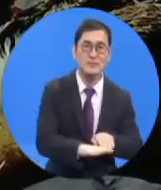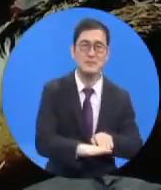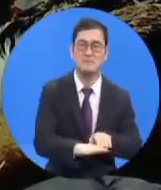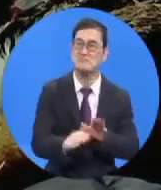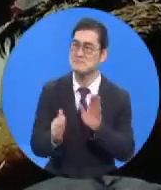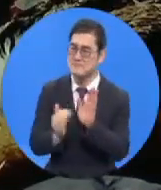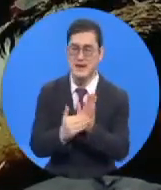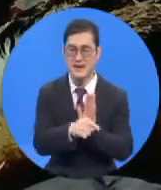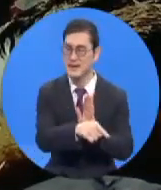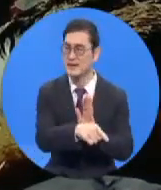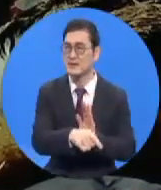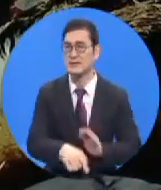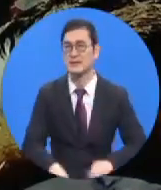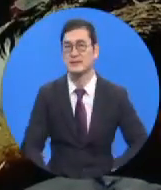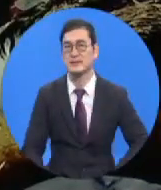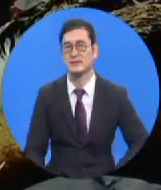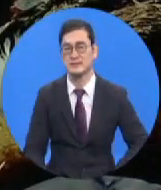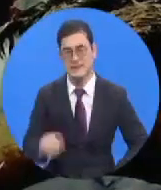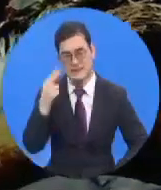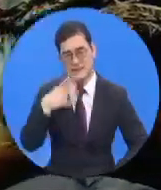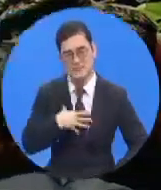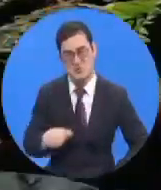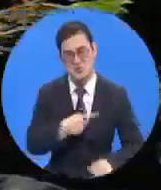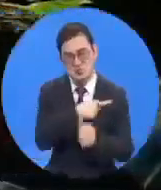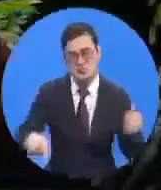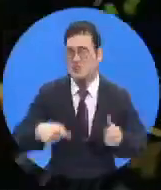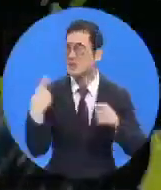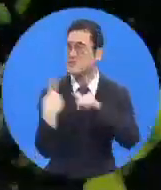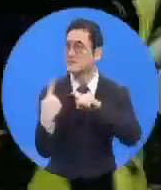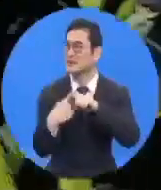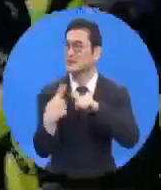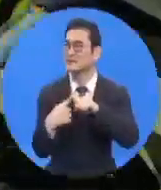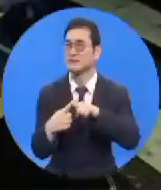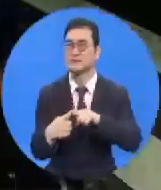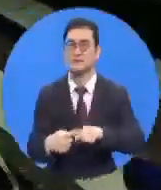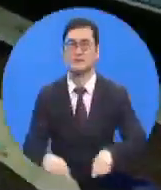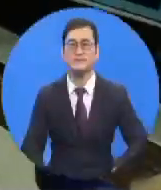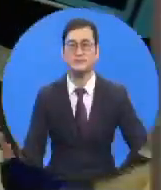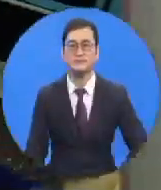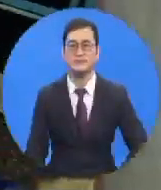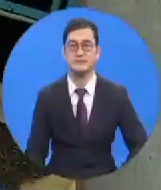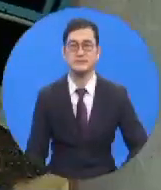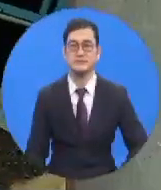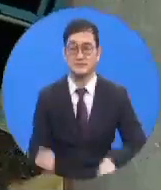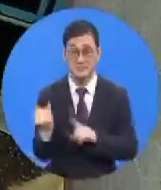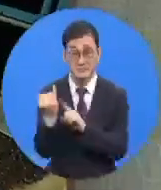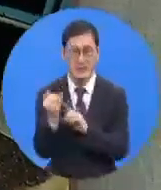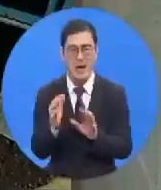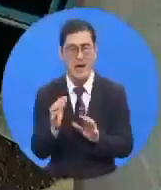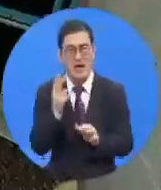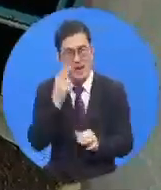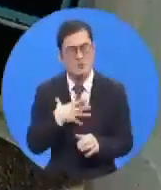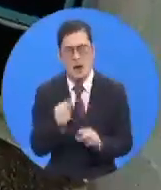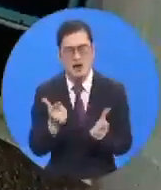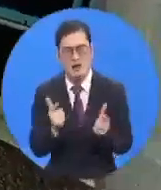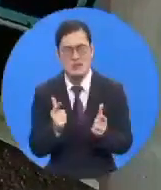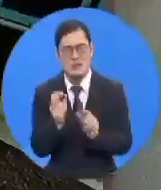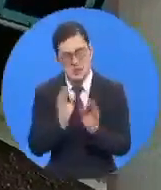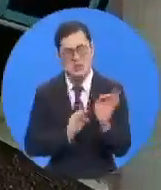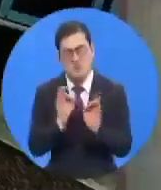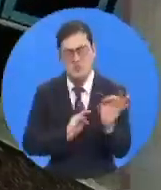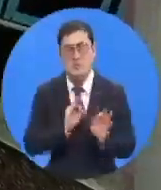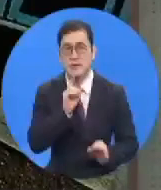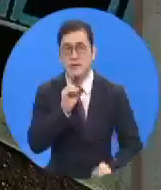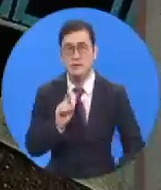얘기를 하면서 결국은 고의적 살인이다. 이렇게 밝히고 있는데 양모는 고의성이 없다. 이렇게 얘기하고 있습니다.